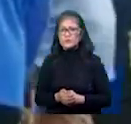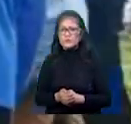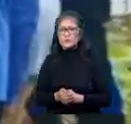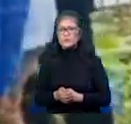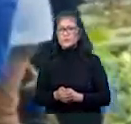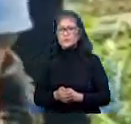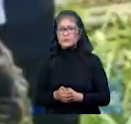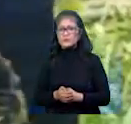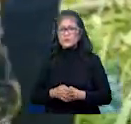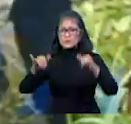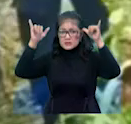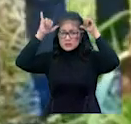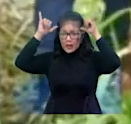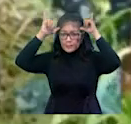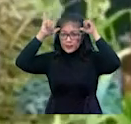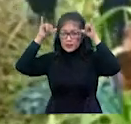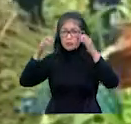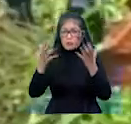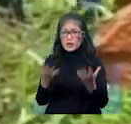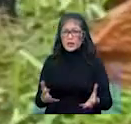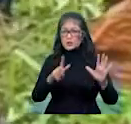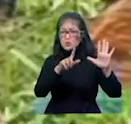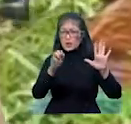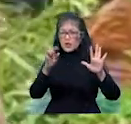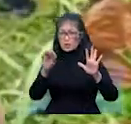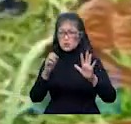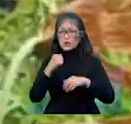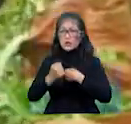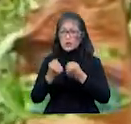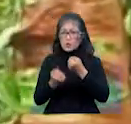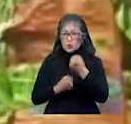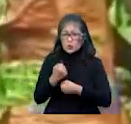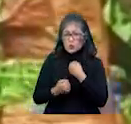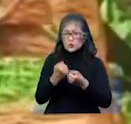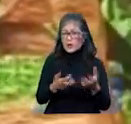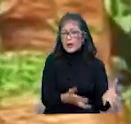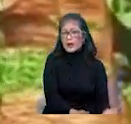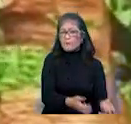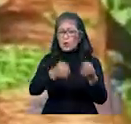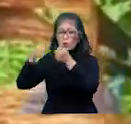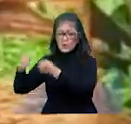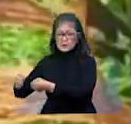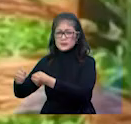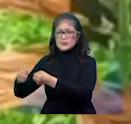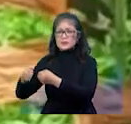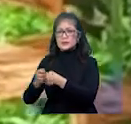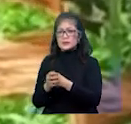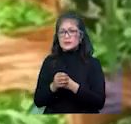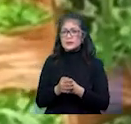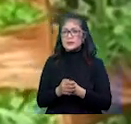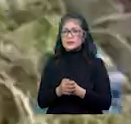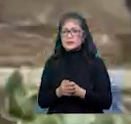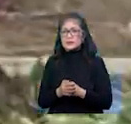Sapi simental berbobot 700 kg ini berupaya dievakuasi dari sumur sedalam 10 meter di kawasan Jorong Surai Lawi, Nagari Panampungan,